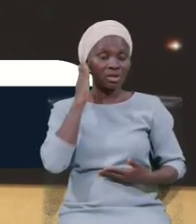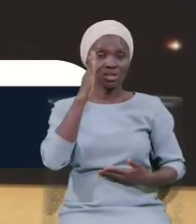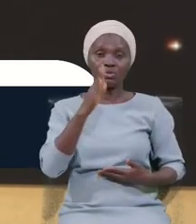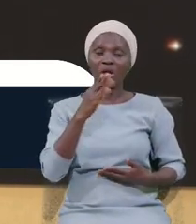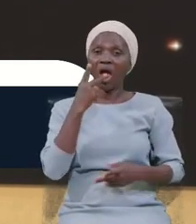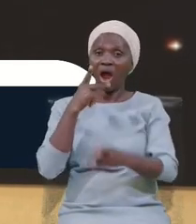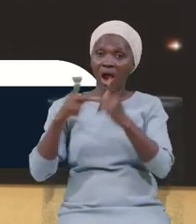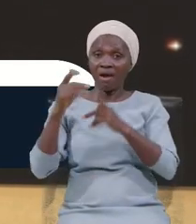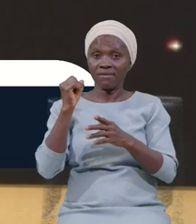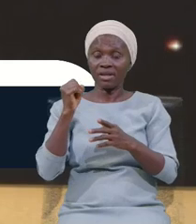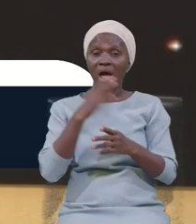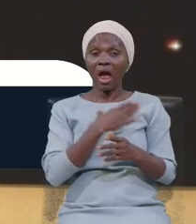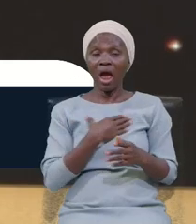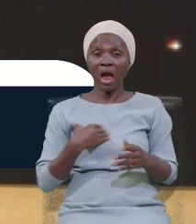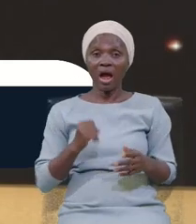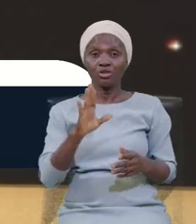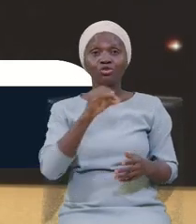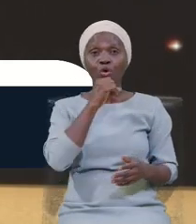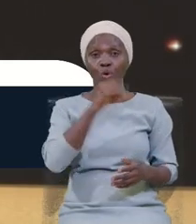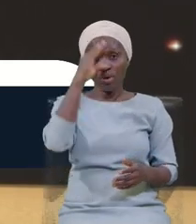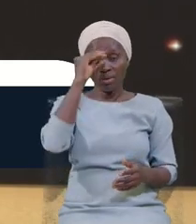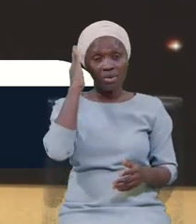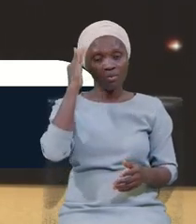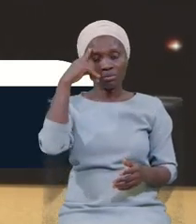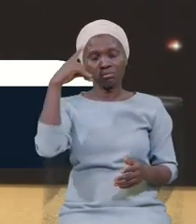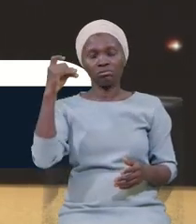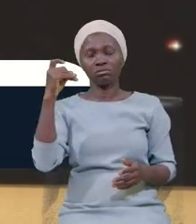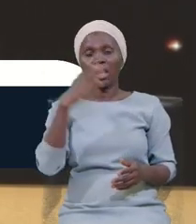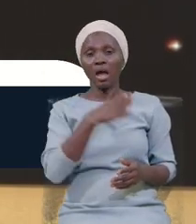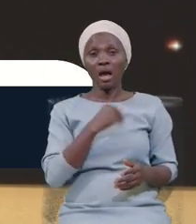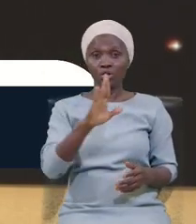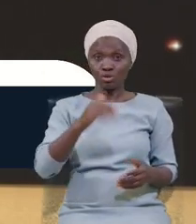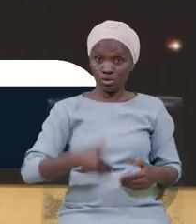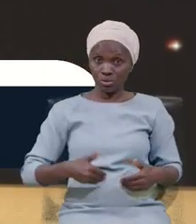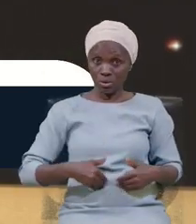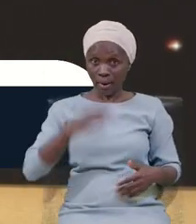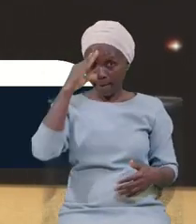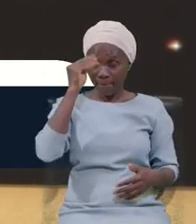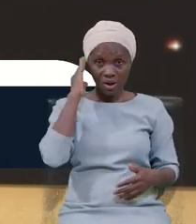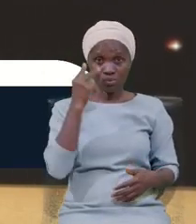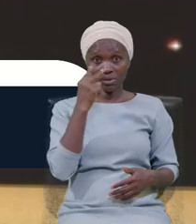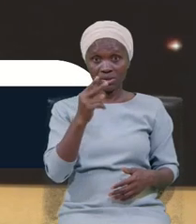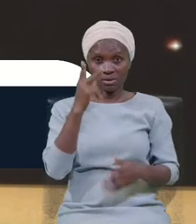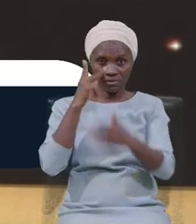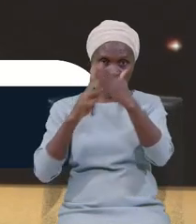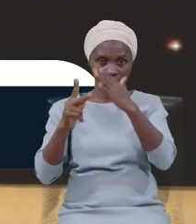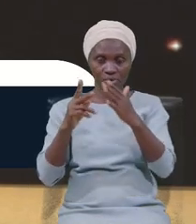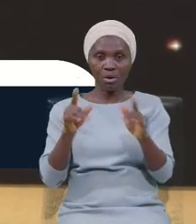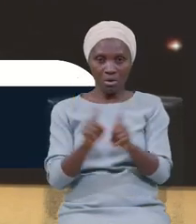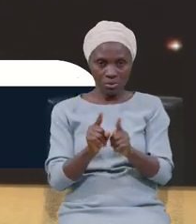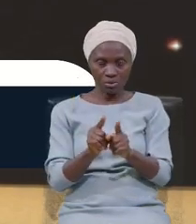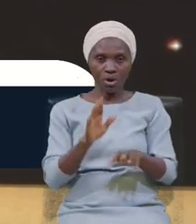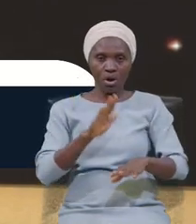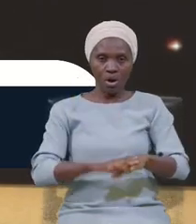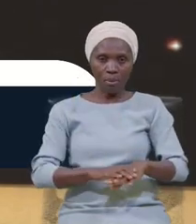Vos vieillards auront des songes et vos jeunes gens des visions.